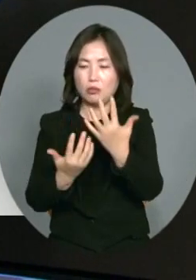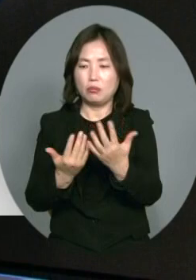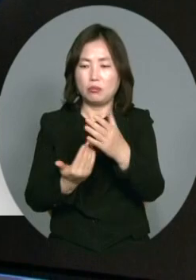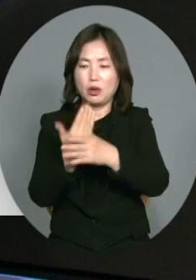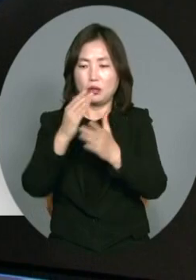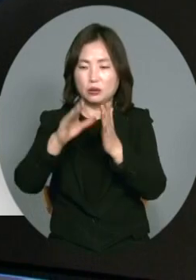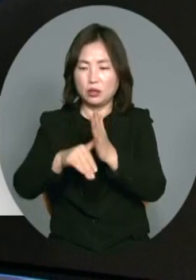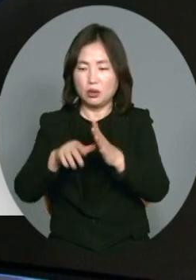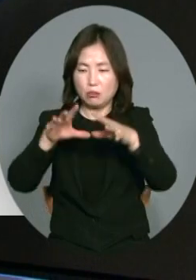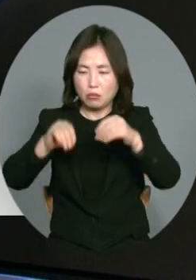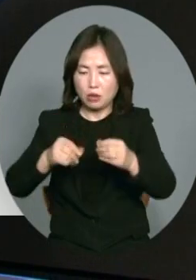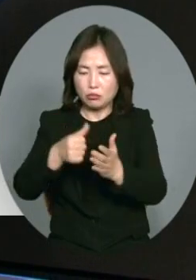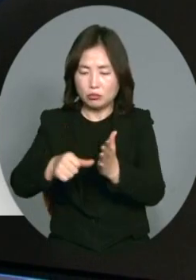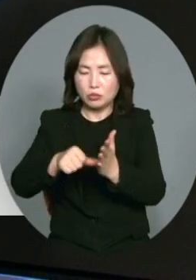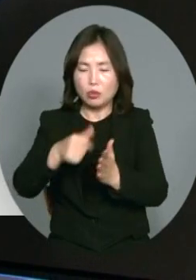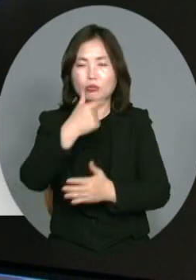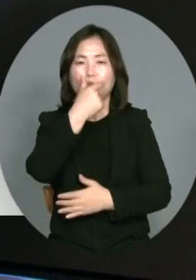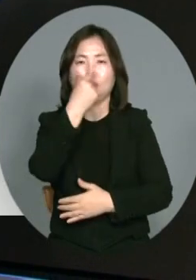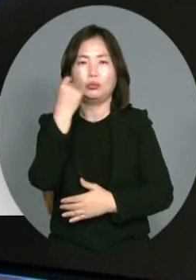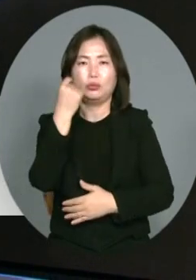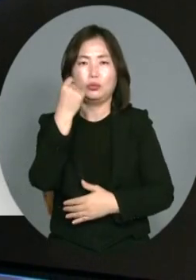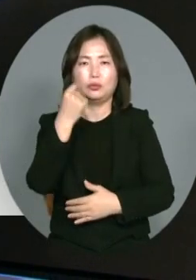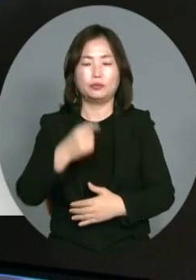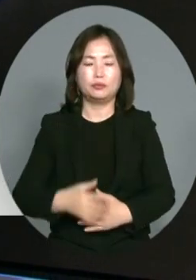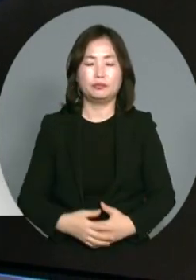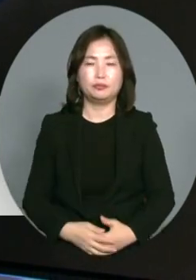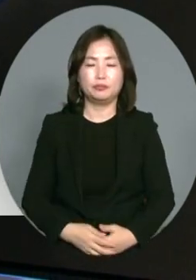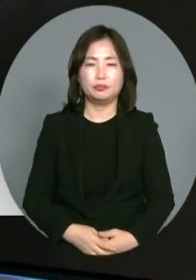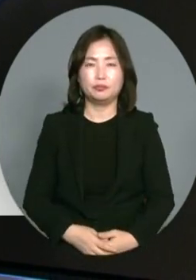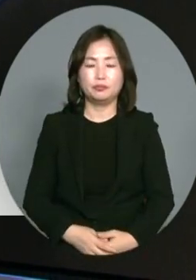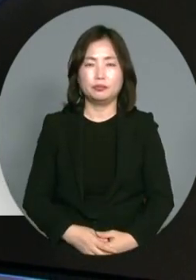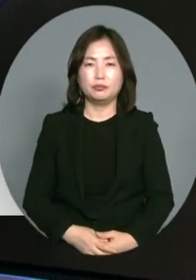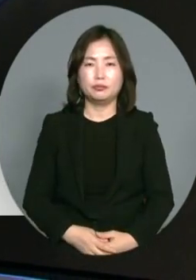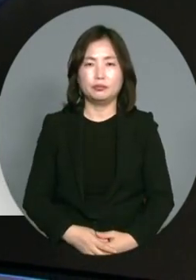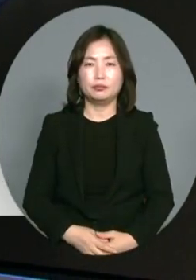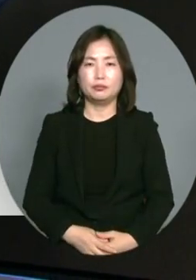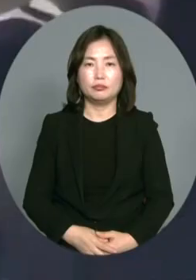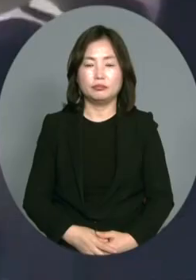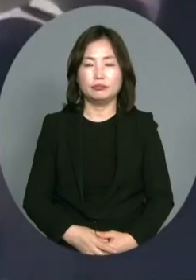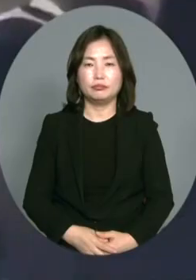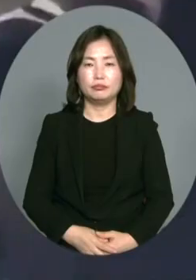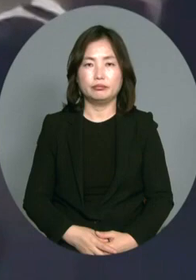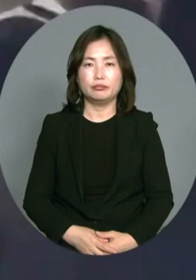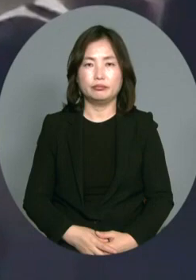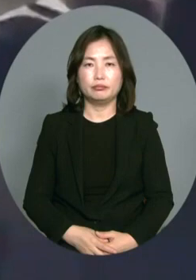진압할 장비가 턱없이 부족하다는 겁니다 김경철 기자가 보도합니다